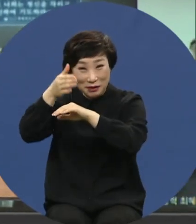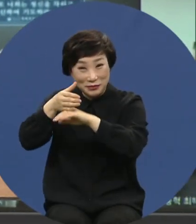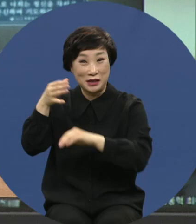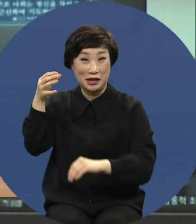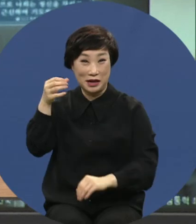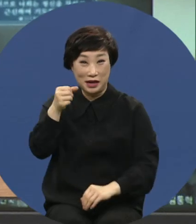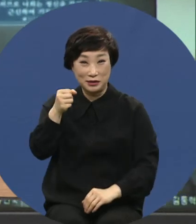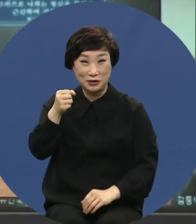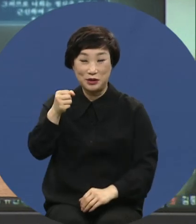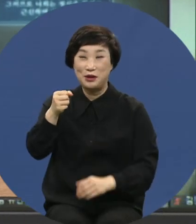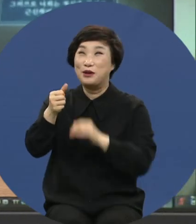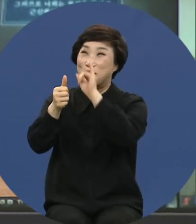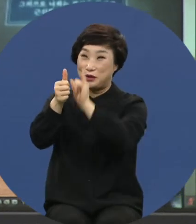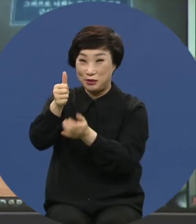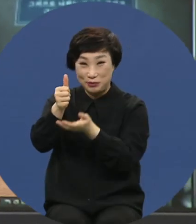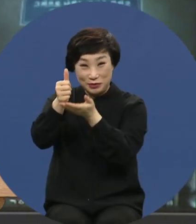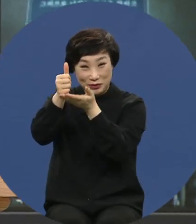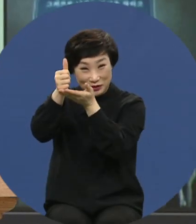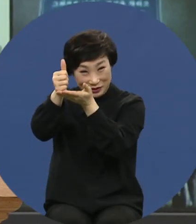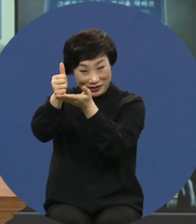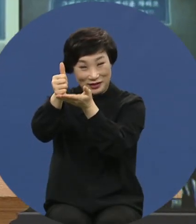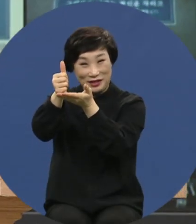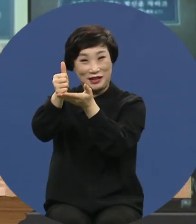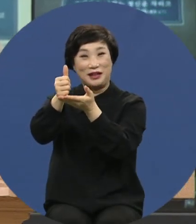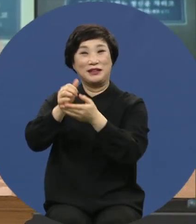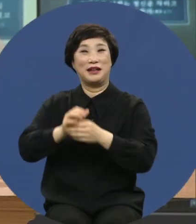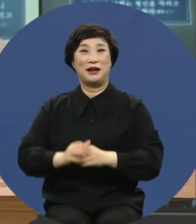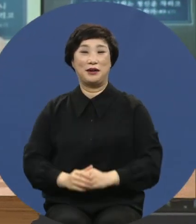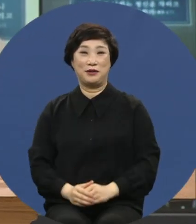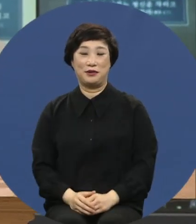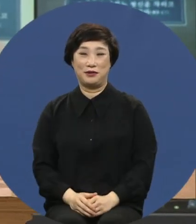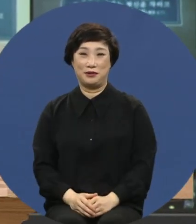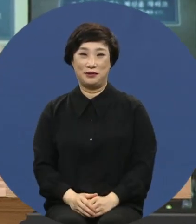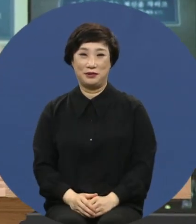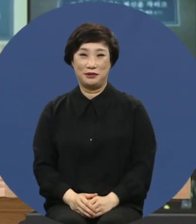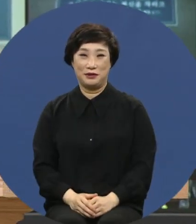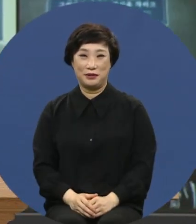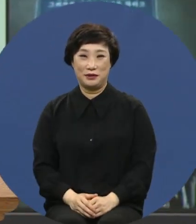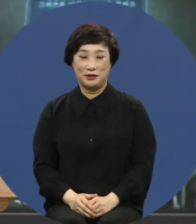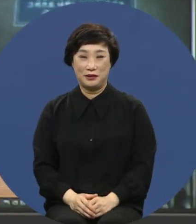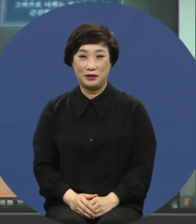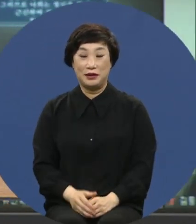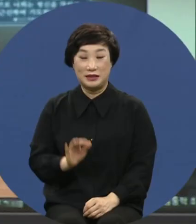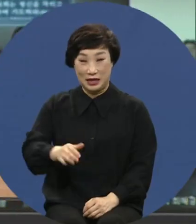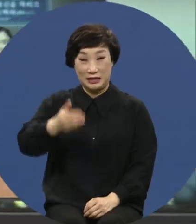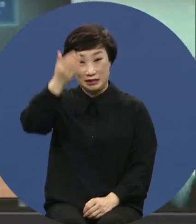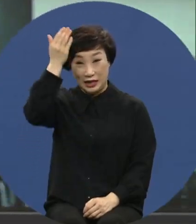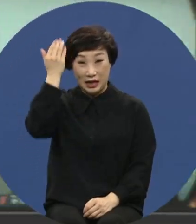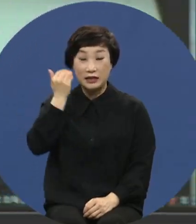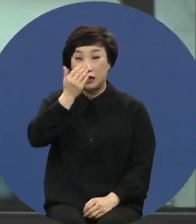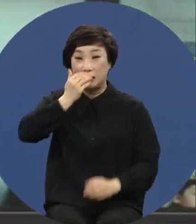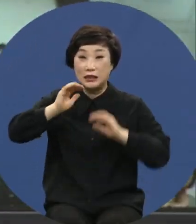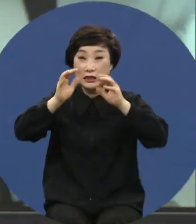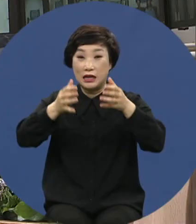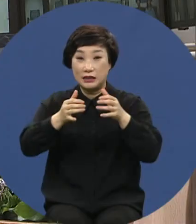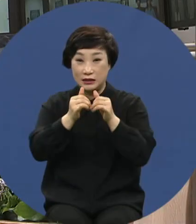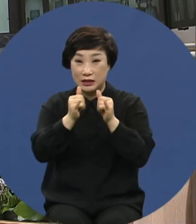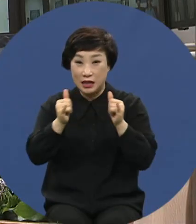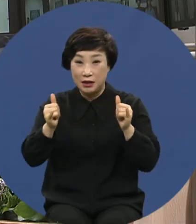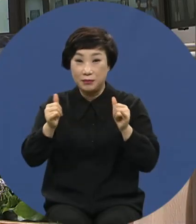감사해서 섬기게 하지 못하겠느냐 이렇게 말했어요. 그래서 과거에 이스라엘